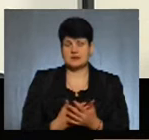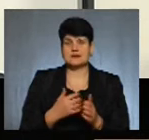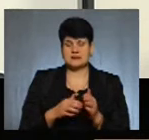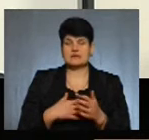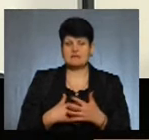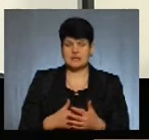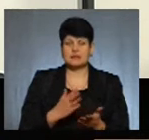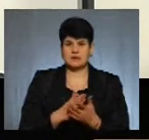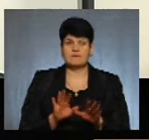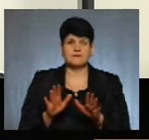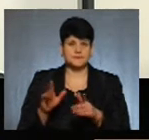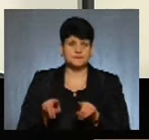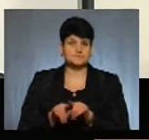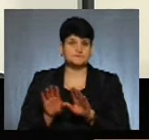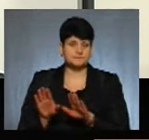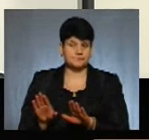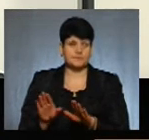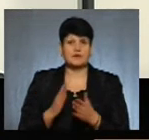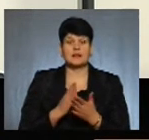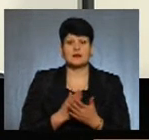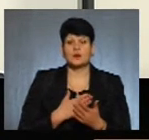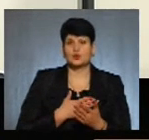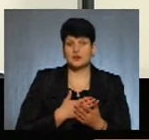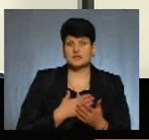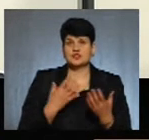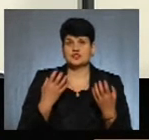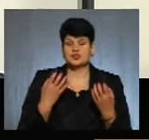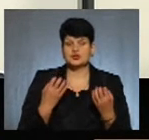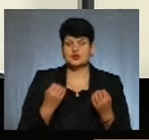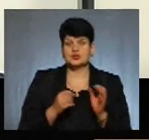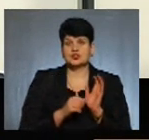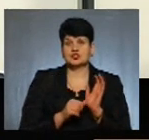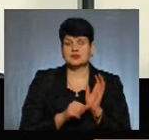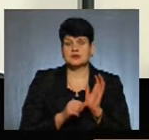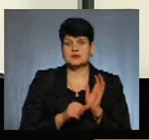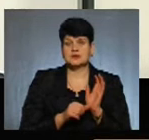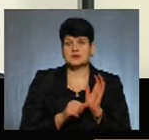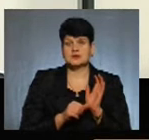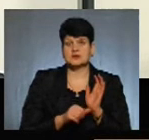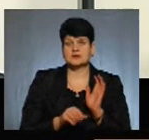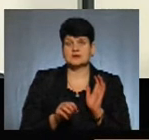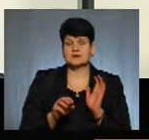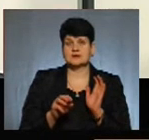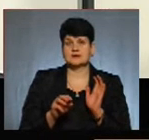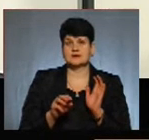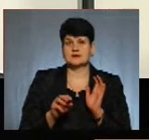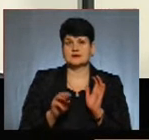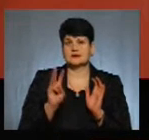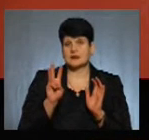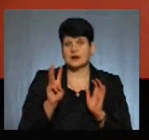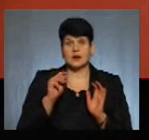серед вагітних, так. Є в нас 60, якщо не помиляюсь, 63 роки є